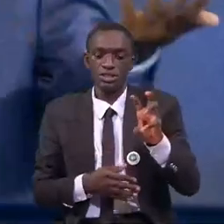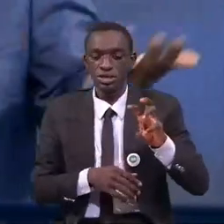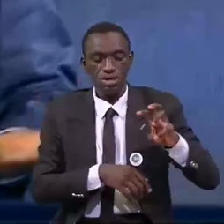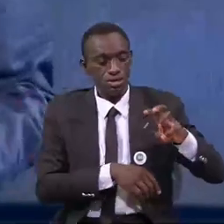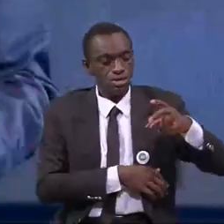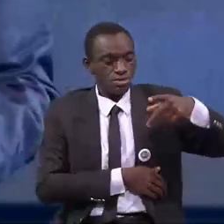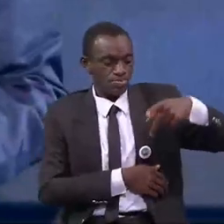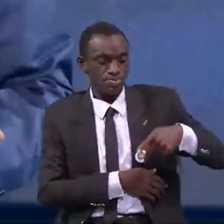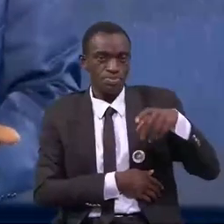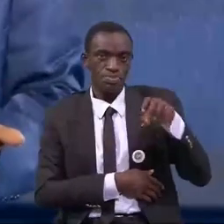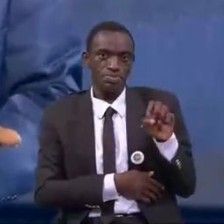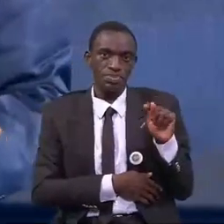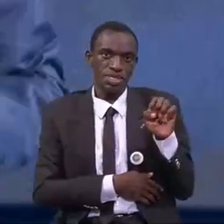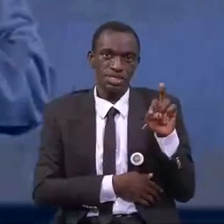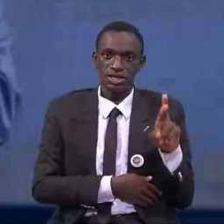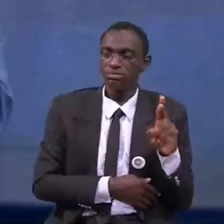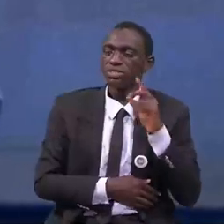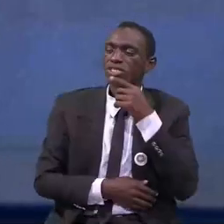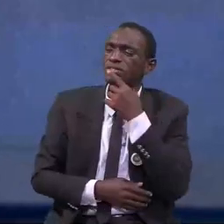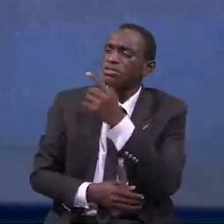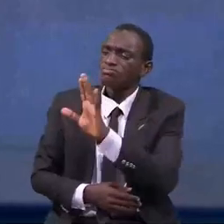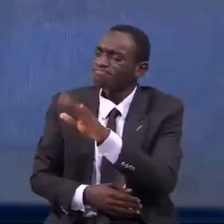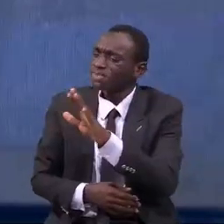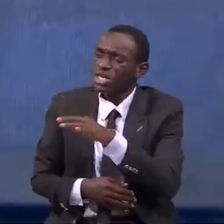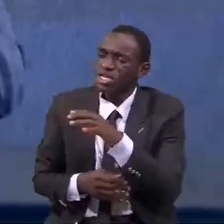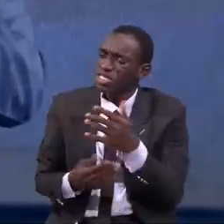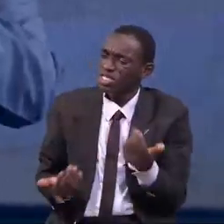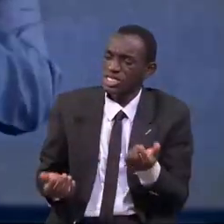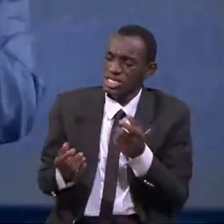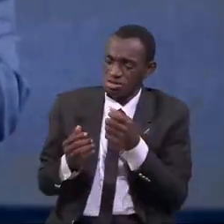6 alors Pierre lui dit je n'ai ni argent